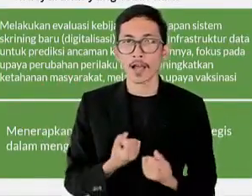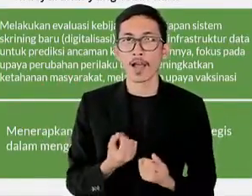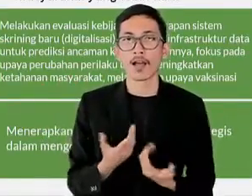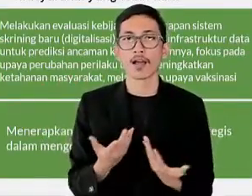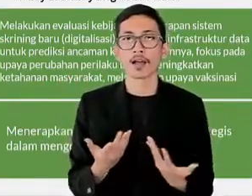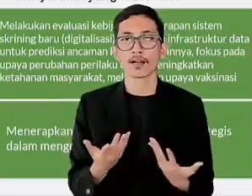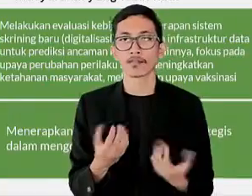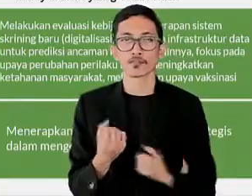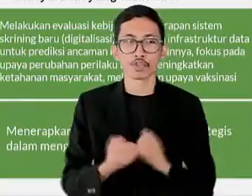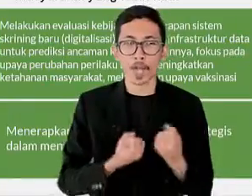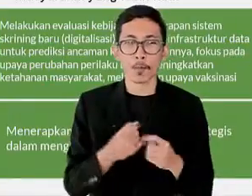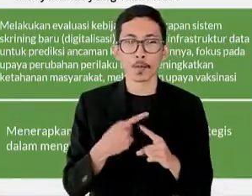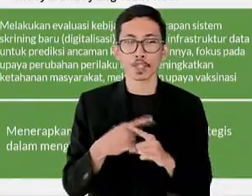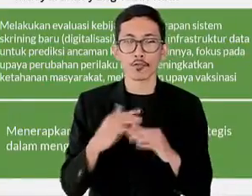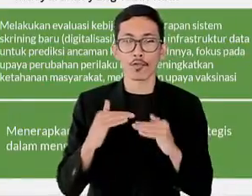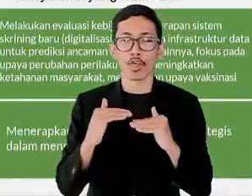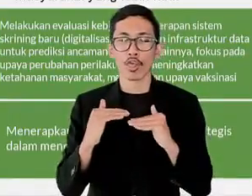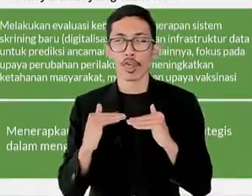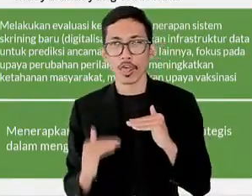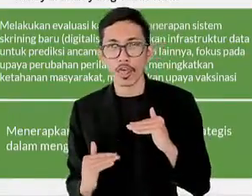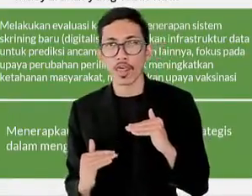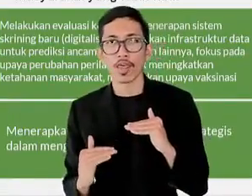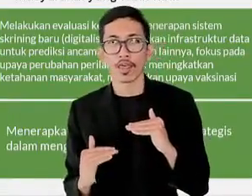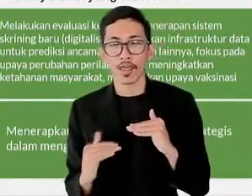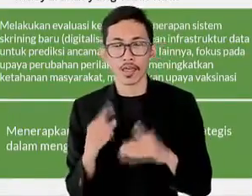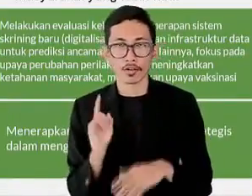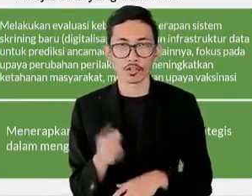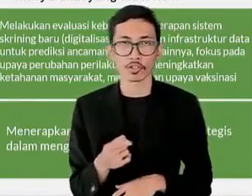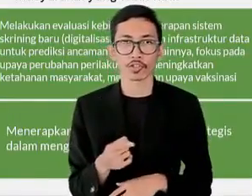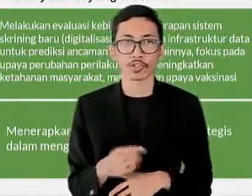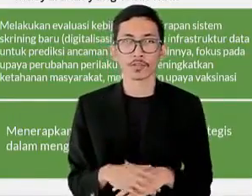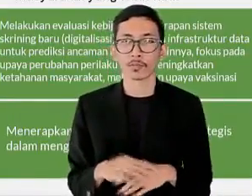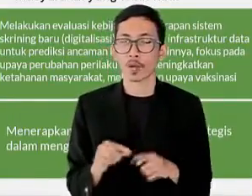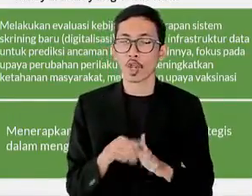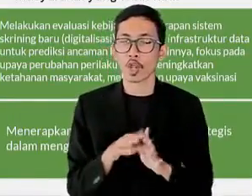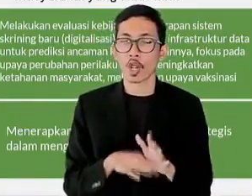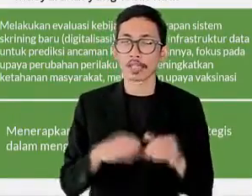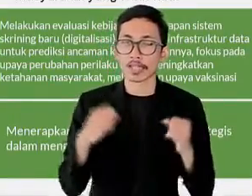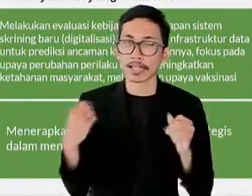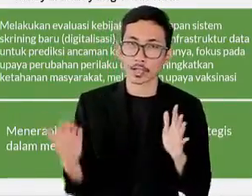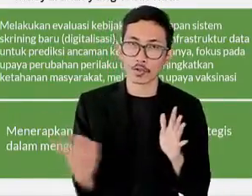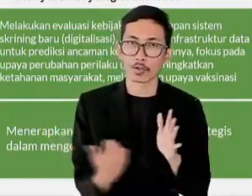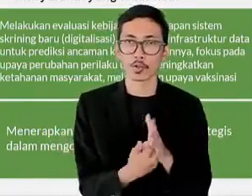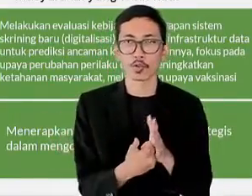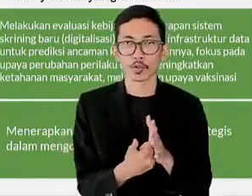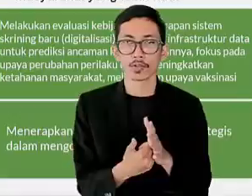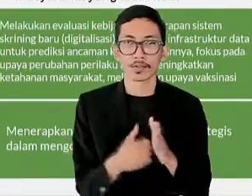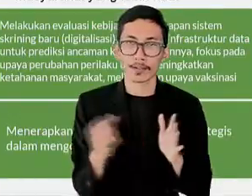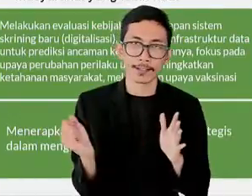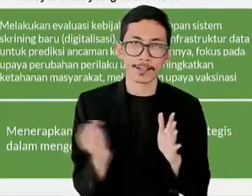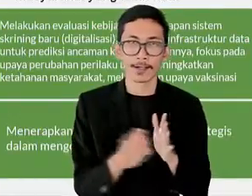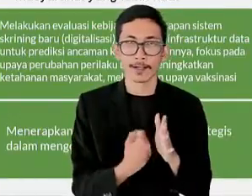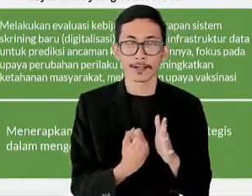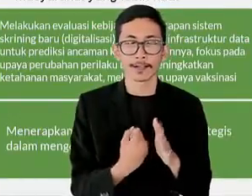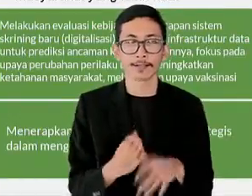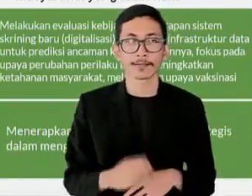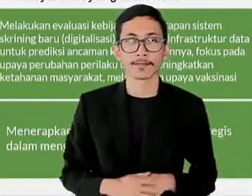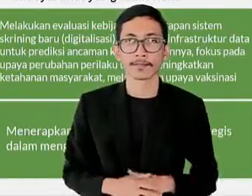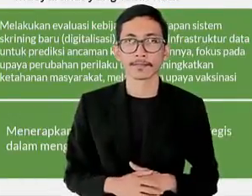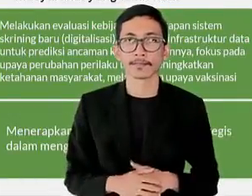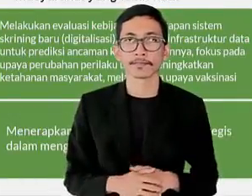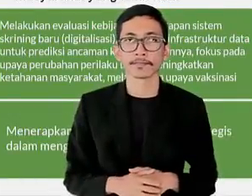positif dari penanganan pandemi Hai dengan menerapkan protokol kesehatan secara ketat sehingga